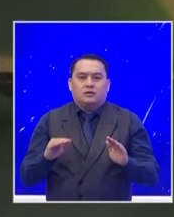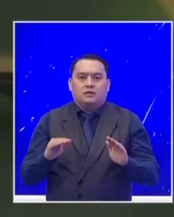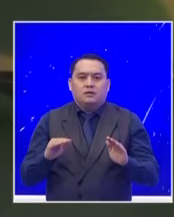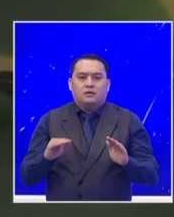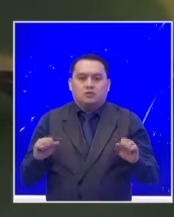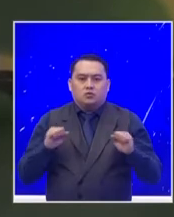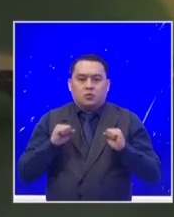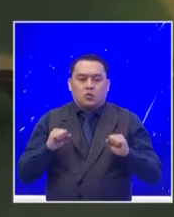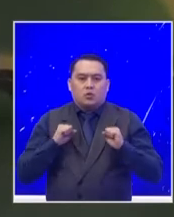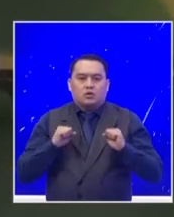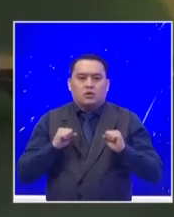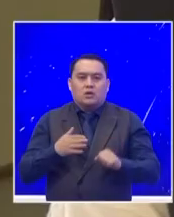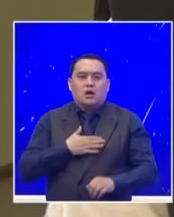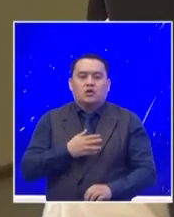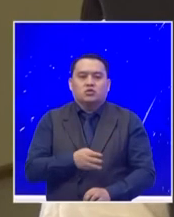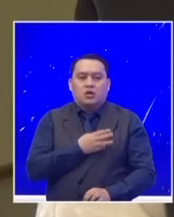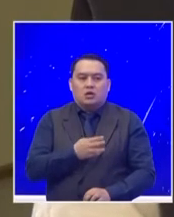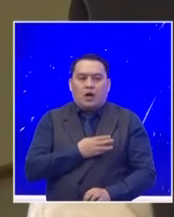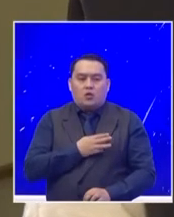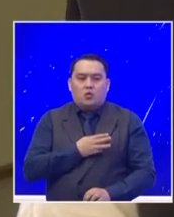к спорту. Я желаю